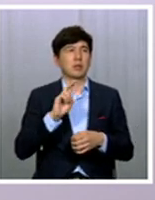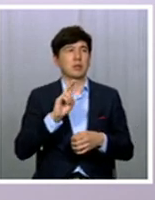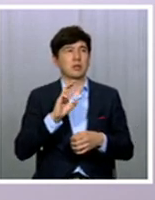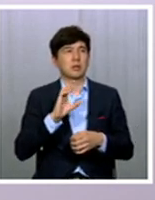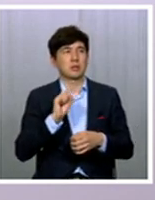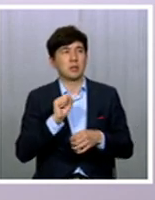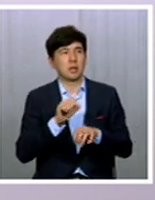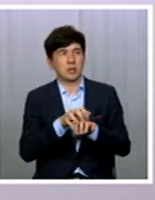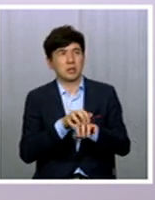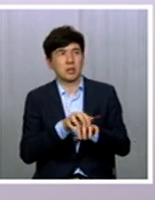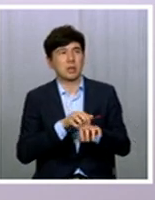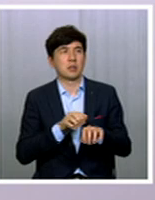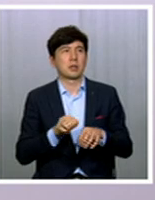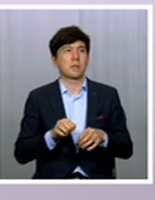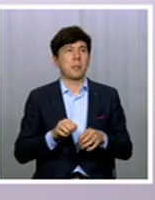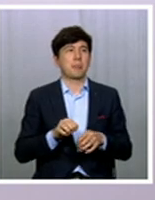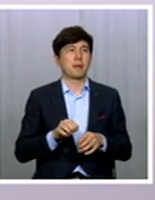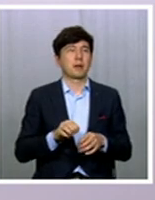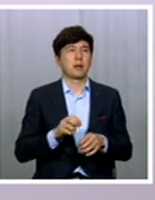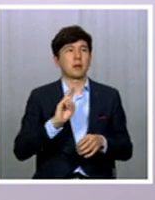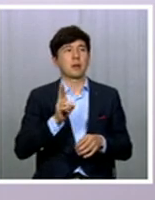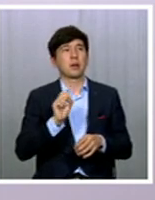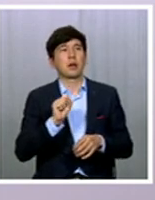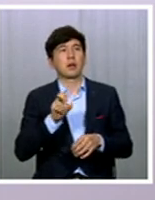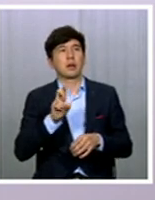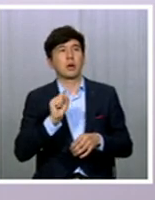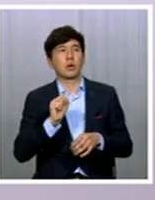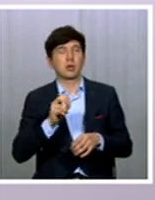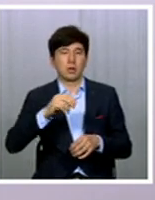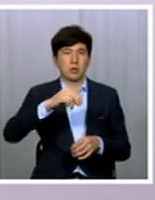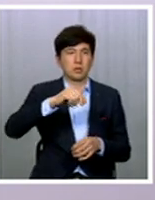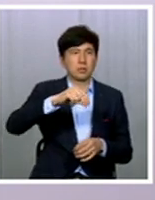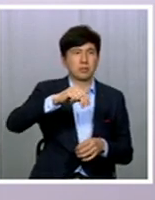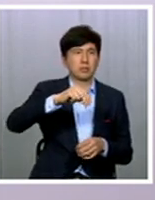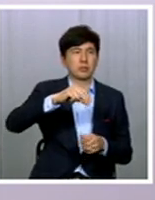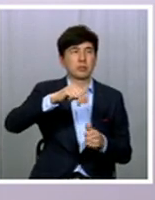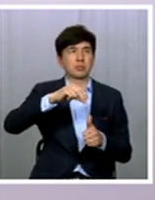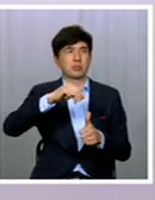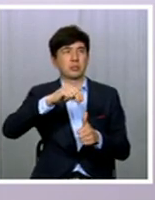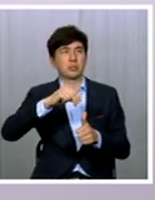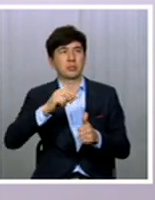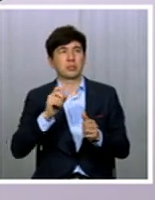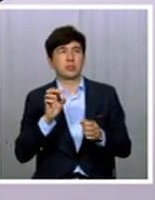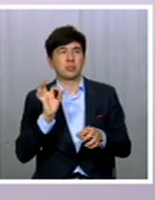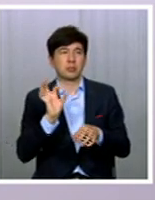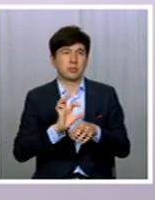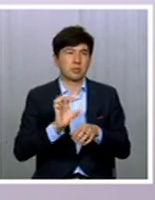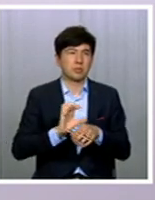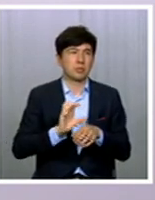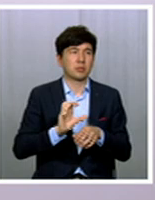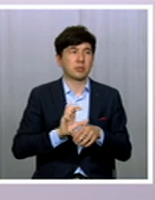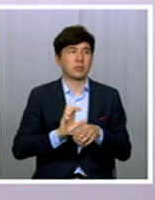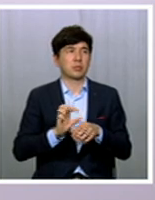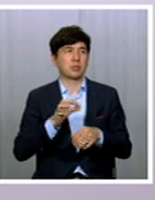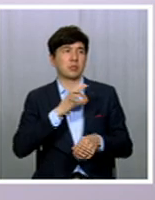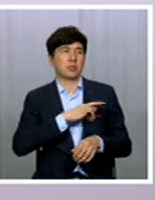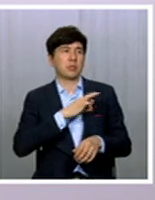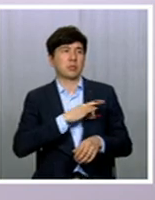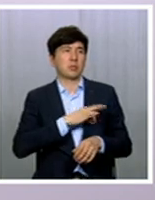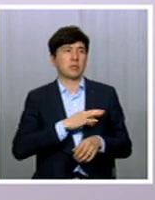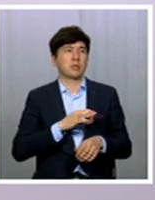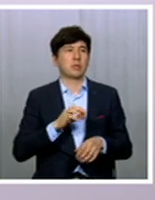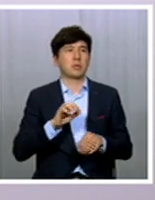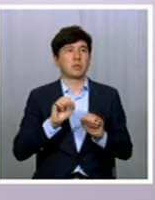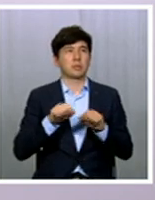майлары, және какао, бұрыш, жұмыртқа, бұршақтар, яғни бұл әлемдік нарықта кеңінен қолданылатын тауар